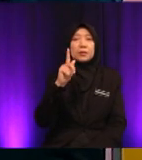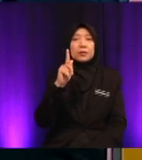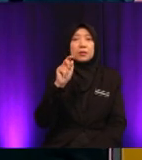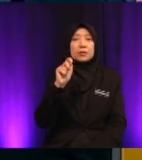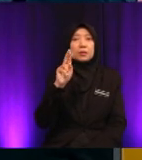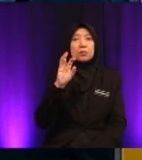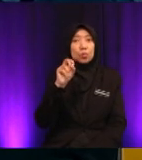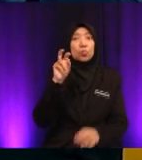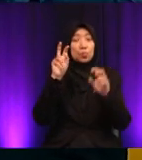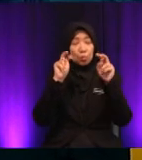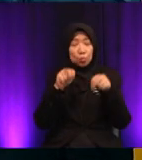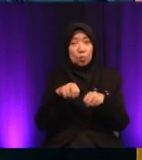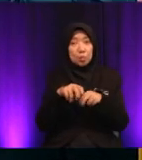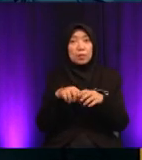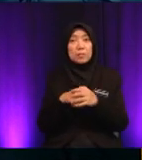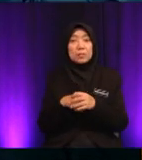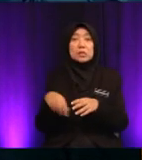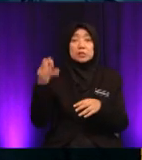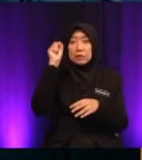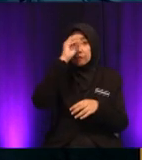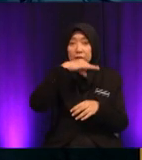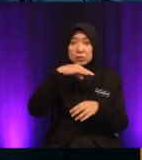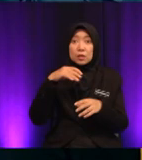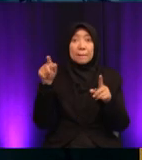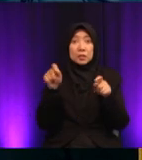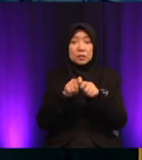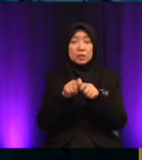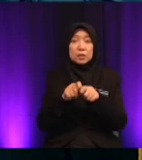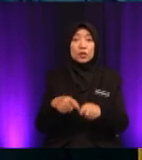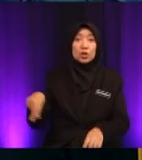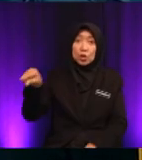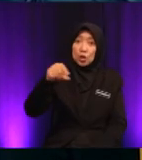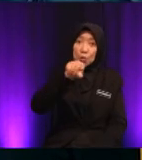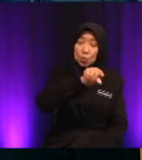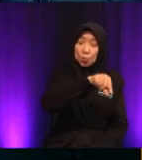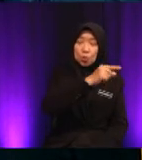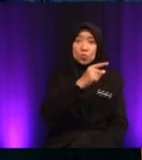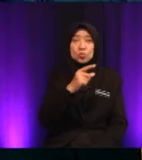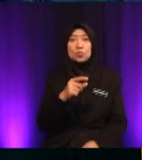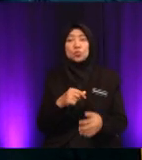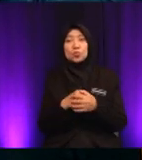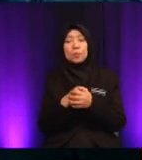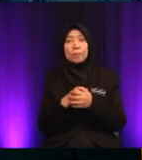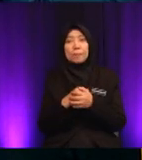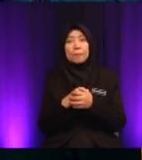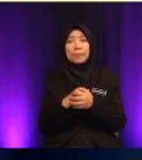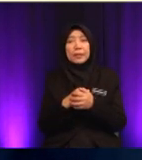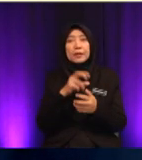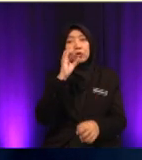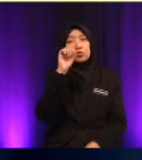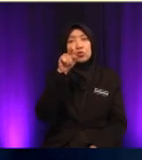seperti gelombang jadi Kalau guna elektron gelombang yang dihasilkan sangat kecil